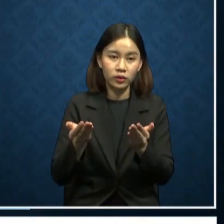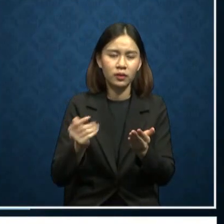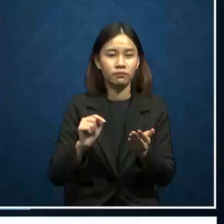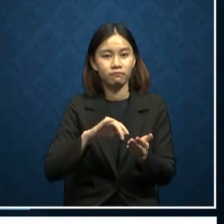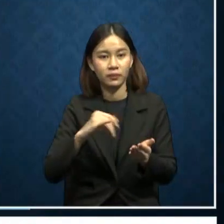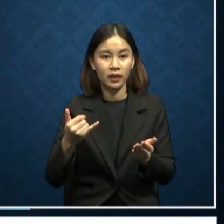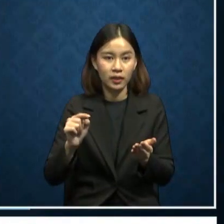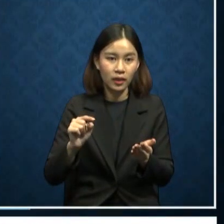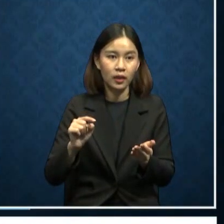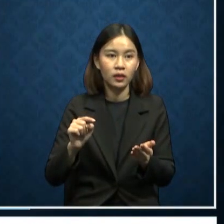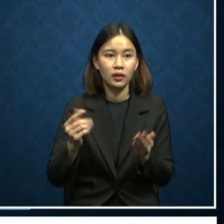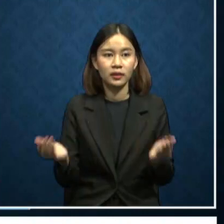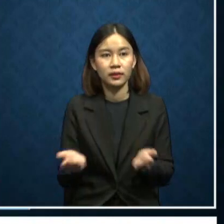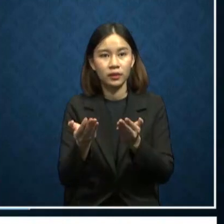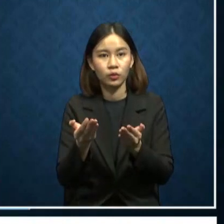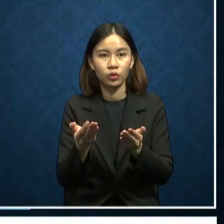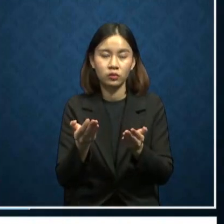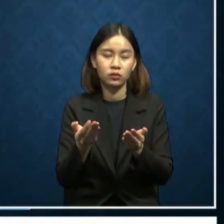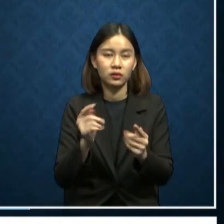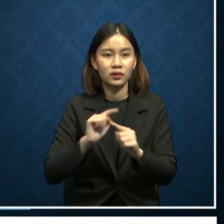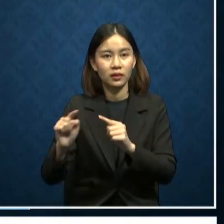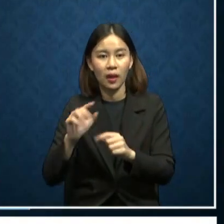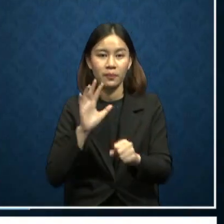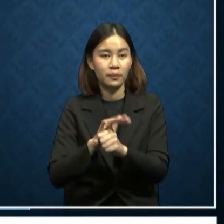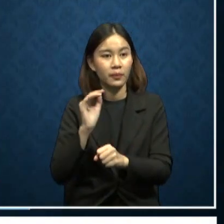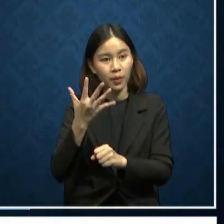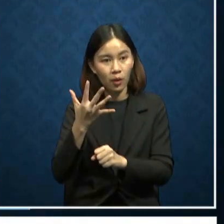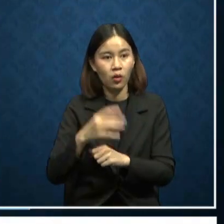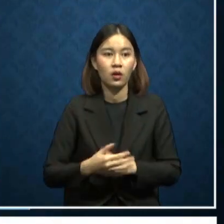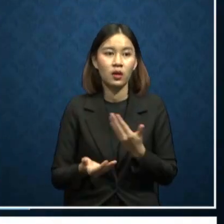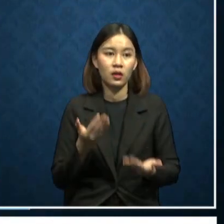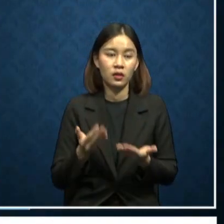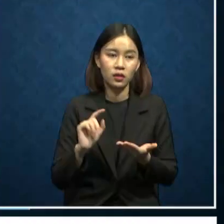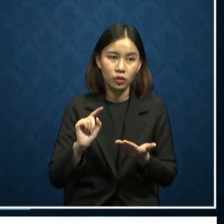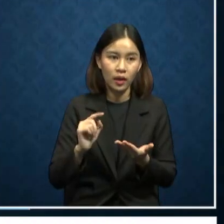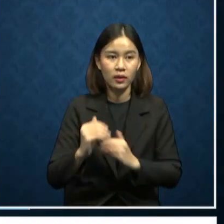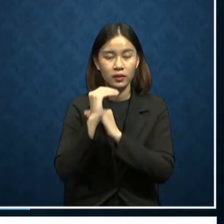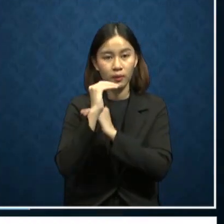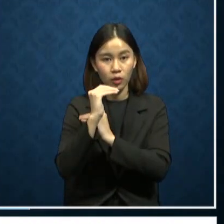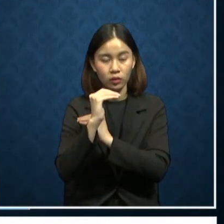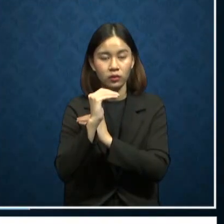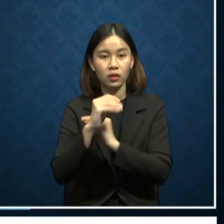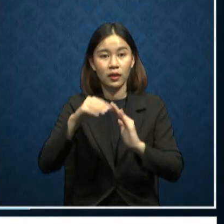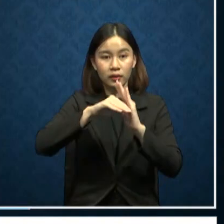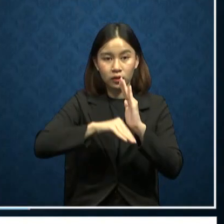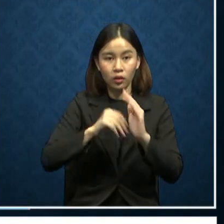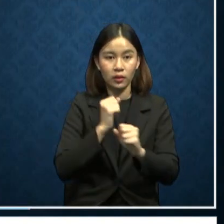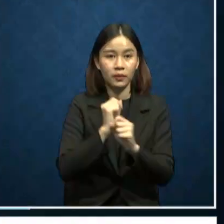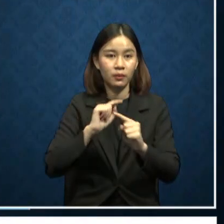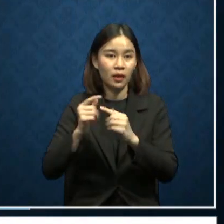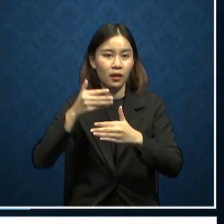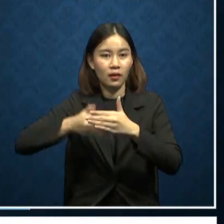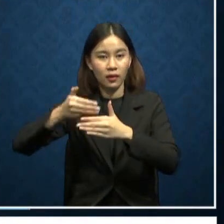อาจจะมีเรื่องของการสนับสนุนทรัพกรต่างๆที่ไม่เพียงพอเรื่องของการกำหนดขอบเขตในการทำงานที่มีกิจ